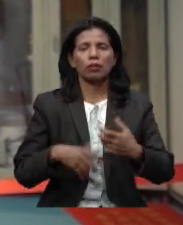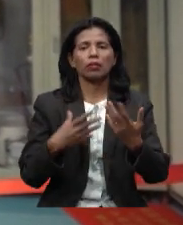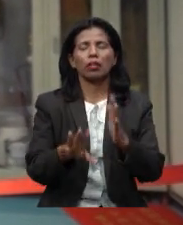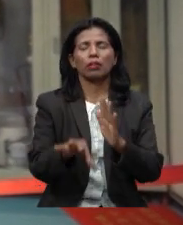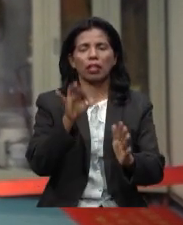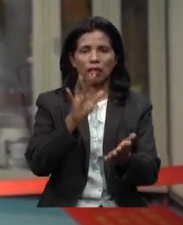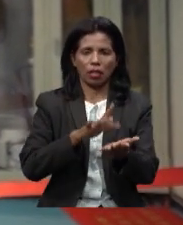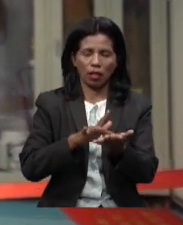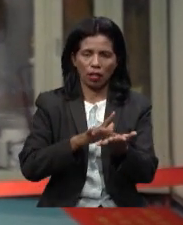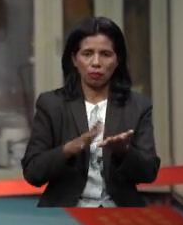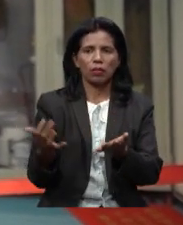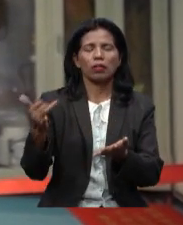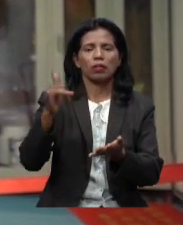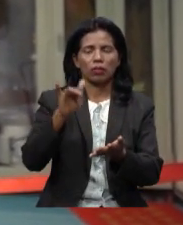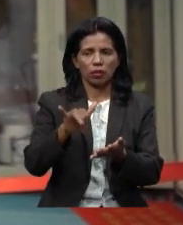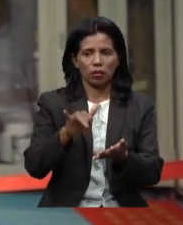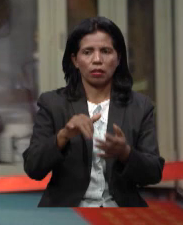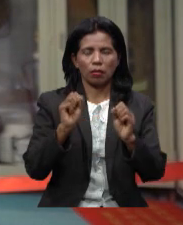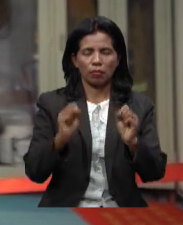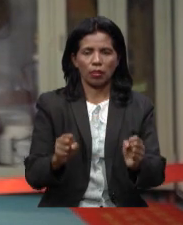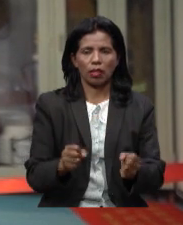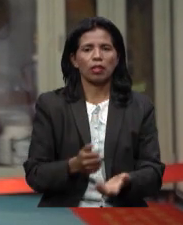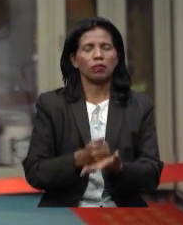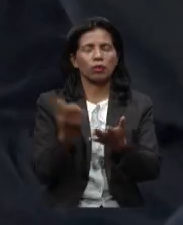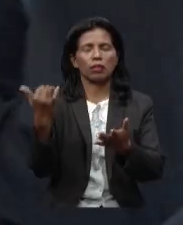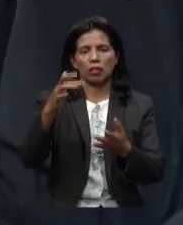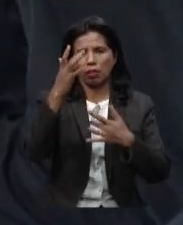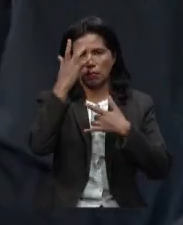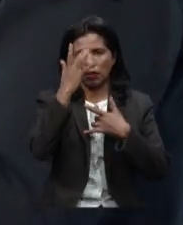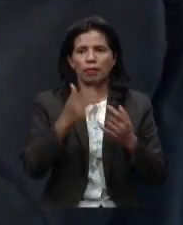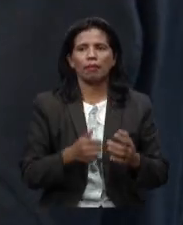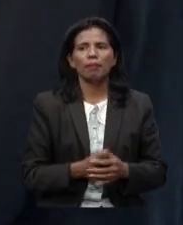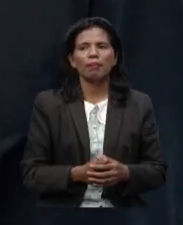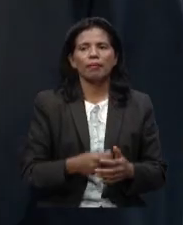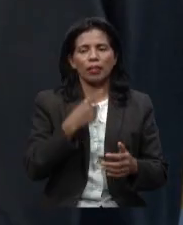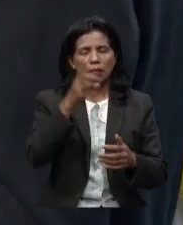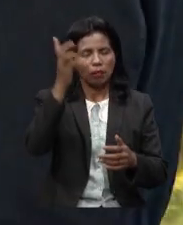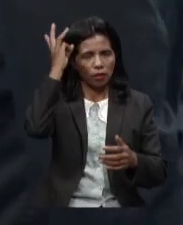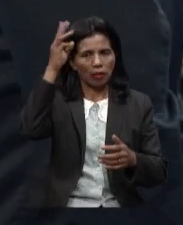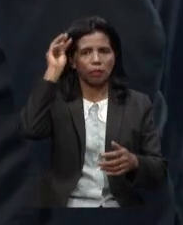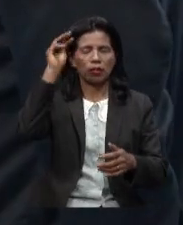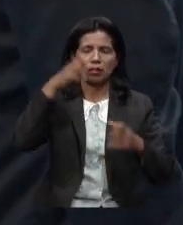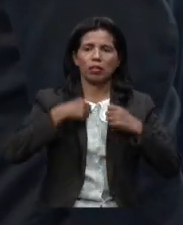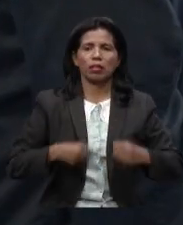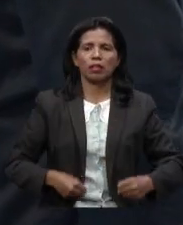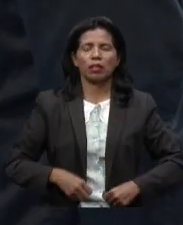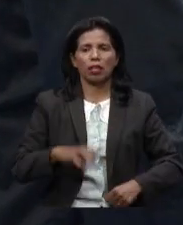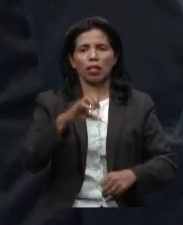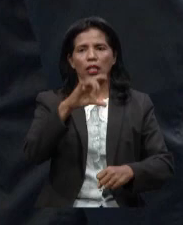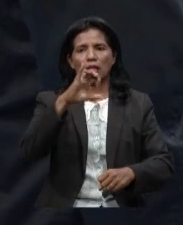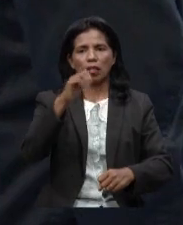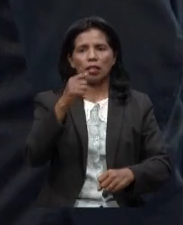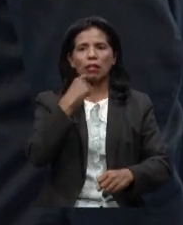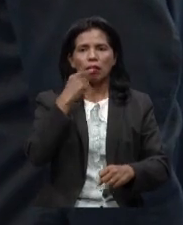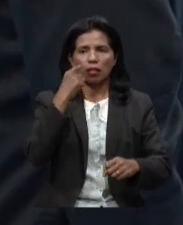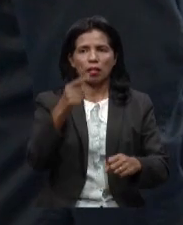ay moruk sirane be bele kura sirane moras ne. Hatamba preocupação ne ministra saúde Eli dos Reis Samaral